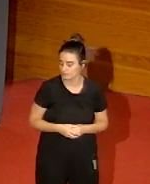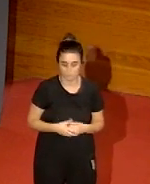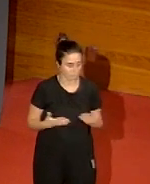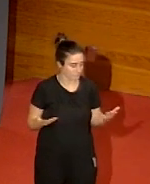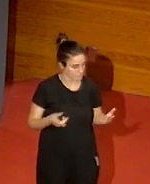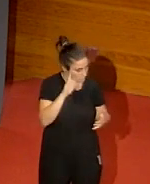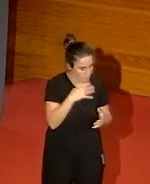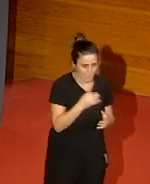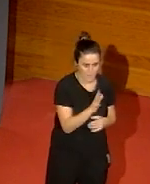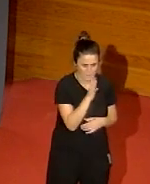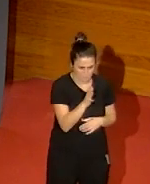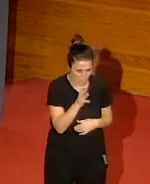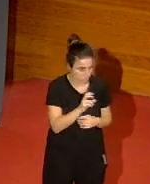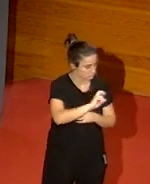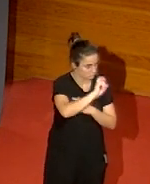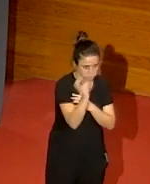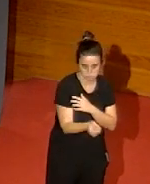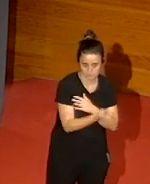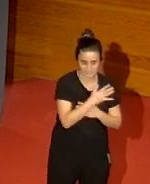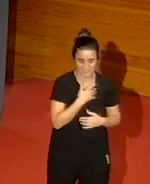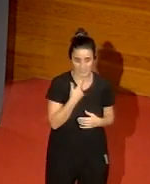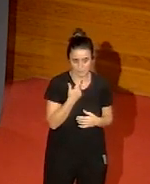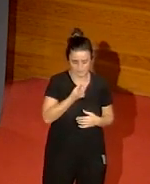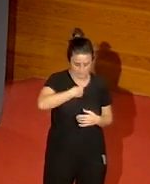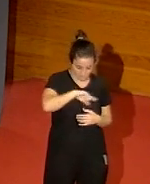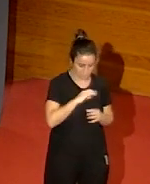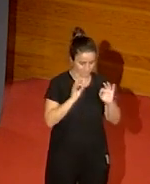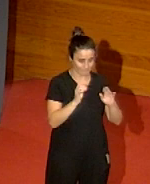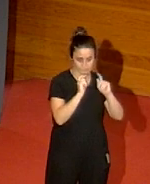mila motivazio, ez? Zergatik gara kazetari, zergatik